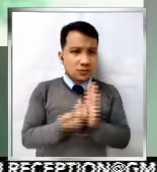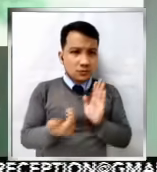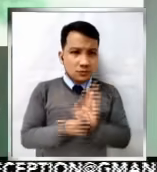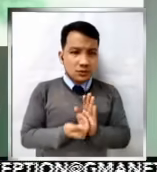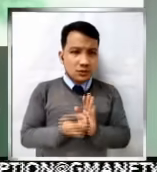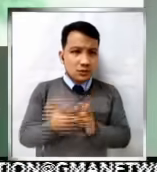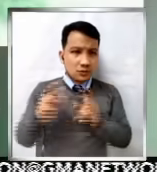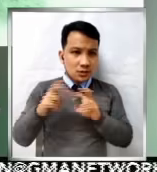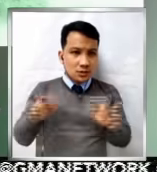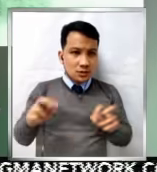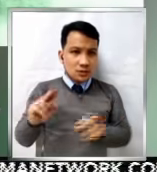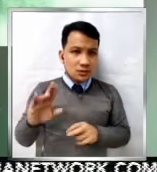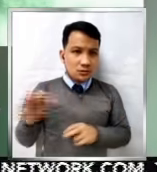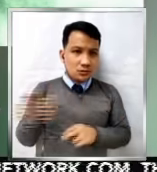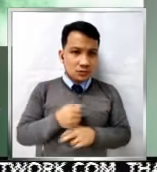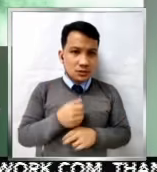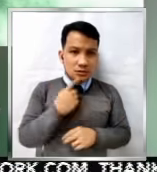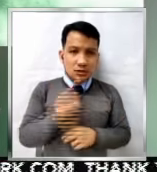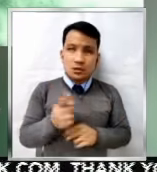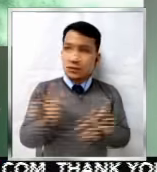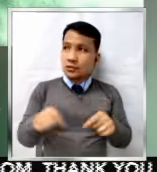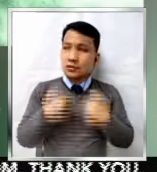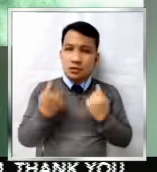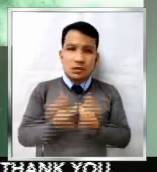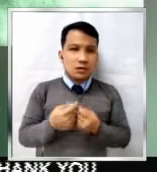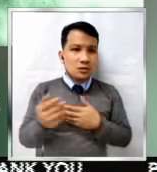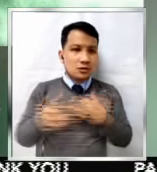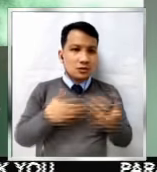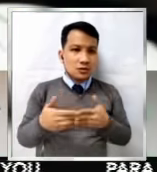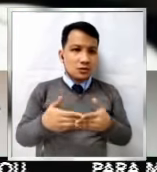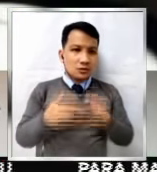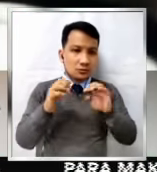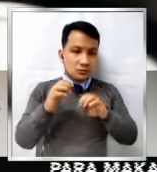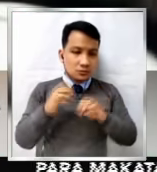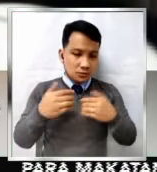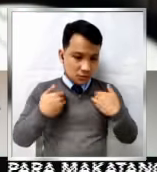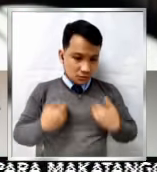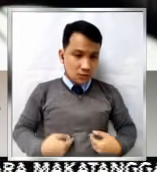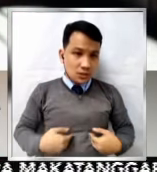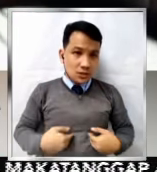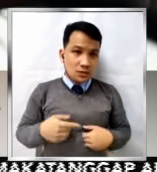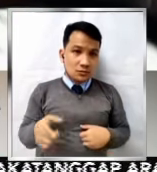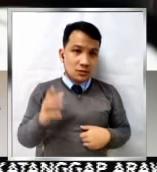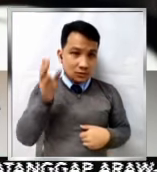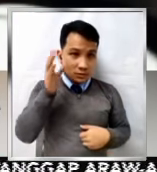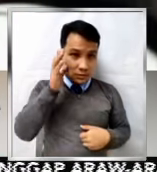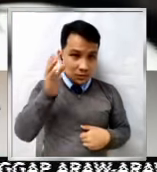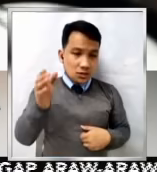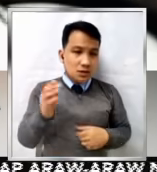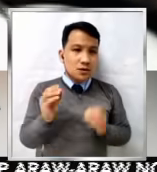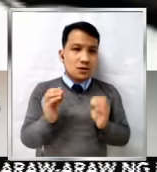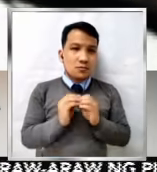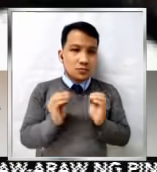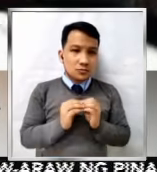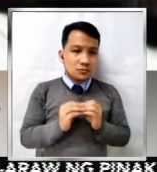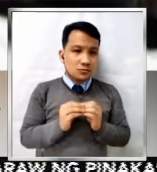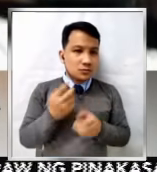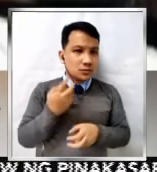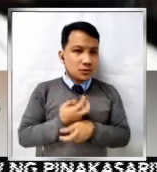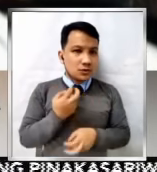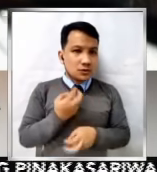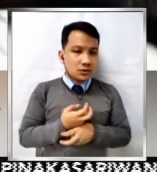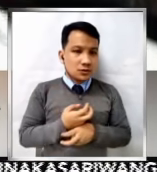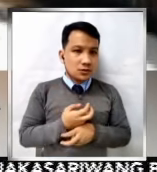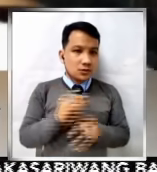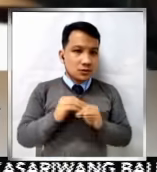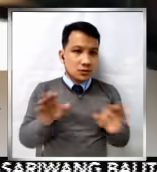kinolekta ng forensic team kahit na embalsa mo na ang katawan ni Christine. Alam namin na medyo imposible na. Opo. Considering that there had already